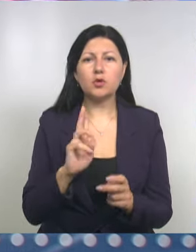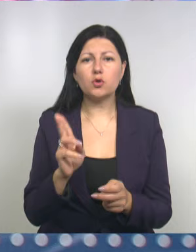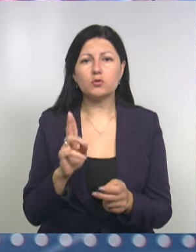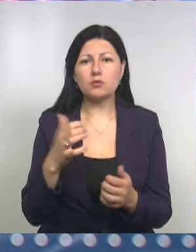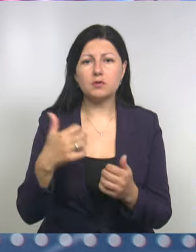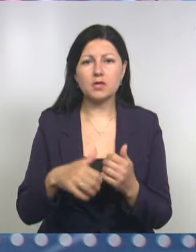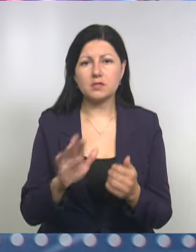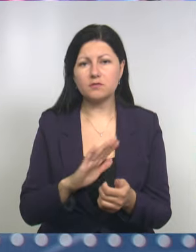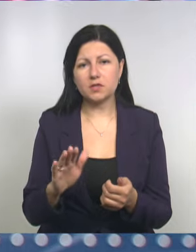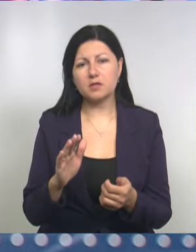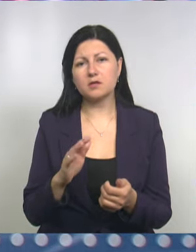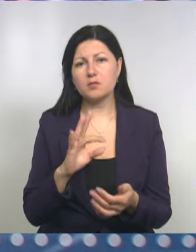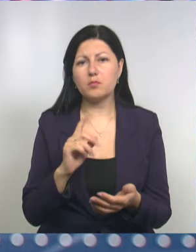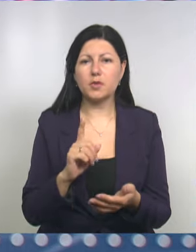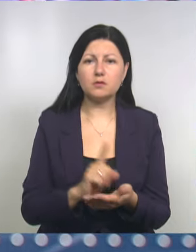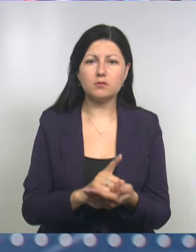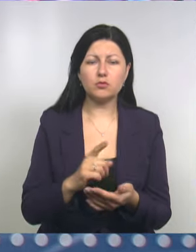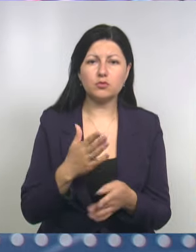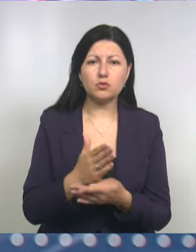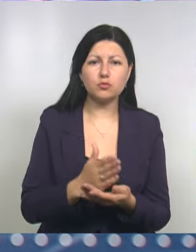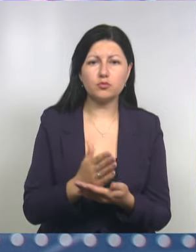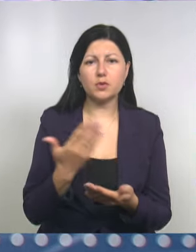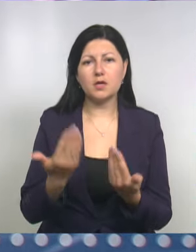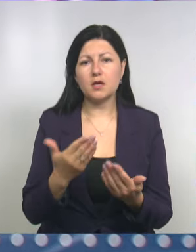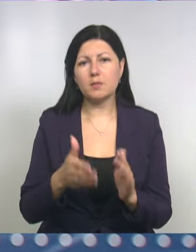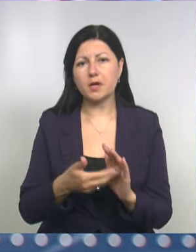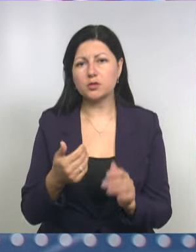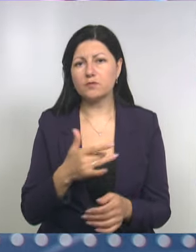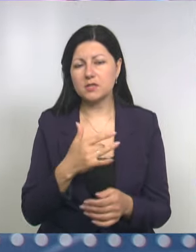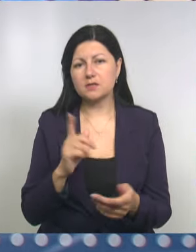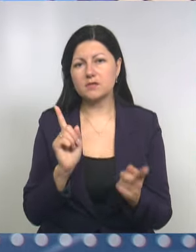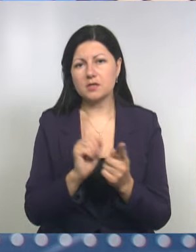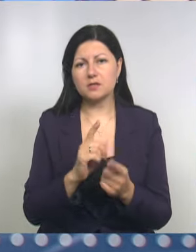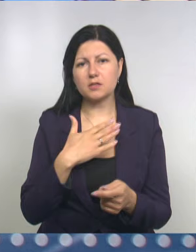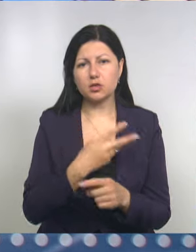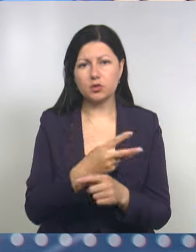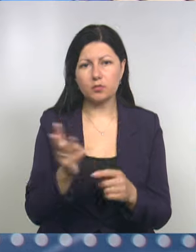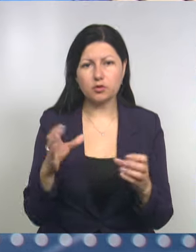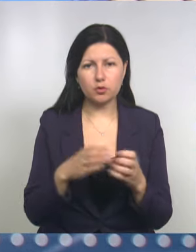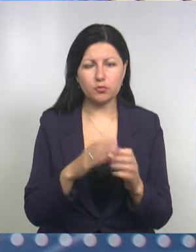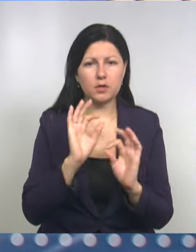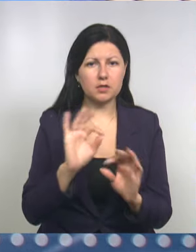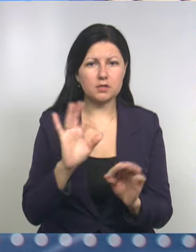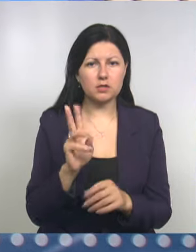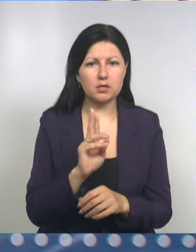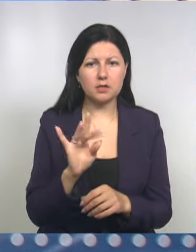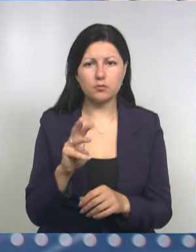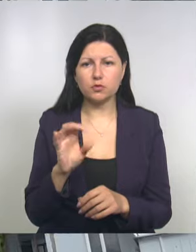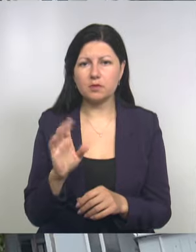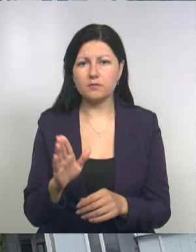остался в стороне по долгу службы или по зову сердца, встретилась наша съемочная группа. Их история в репортаже Кирилла Мусаева.